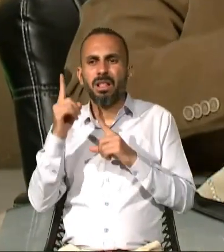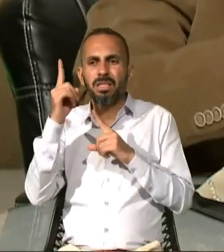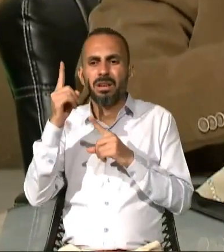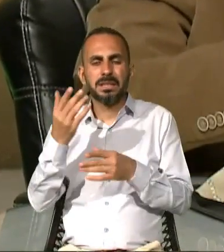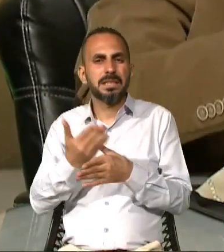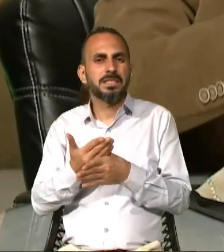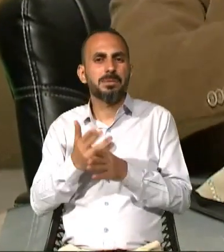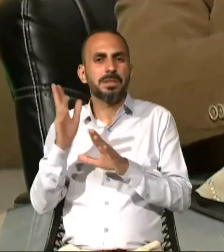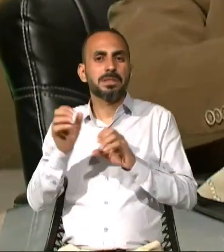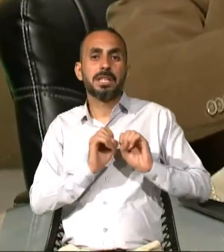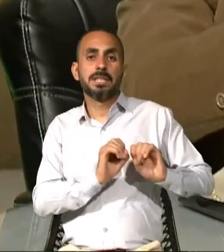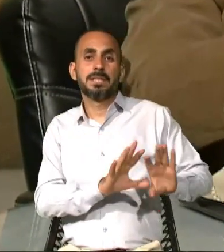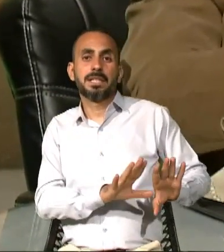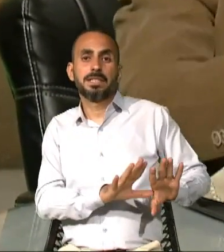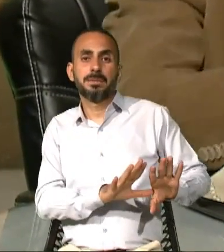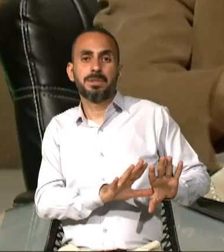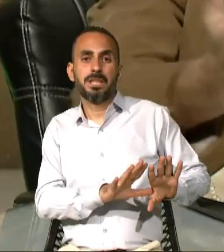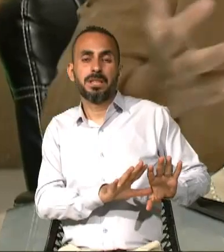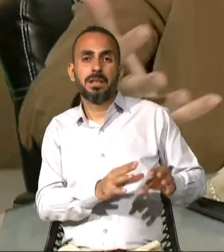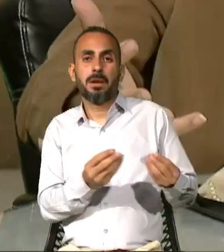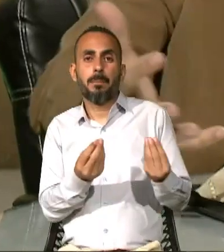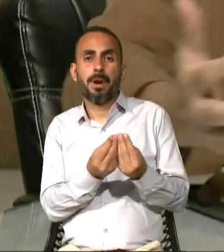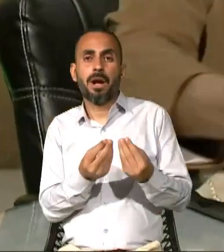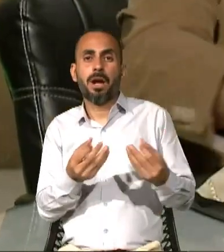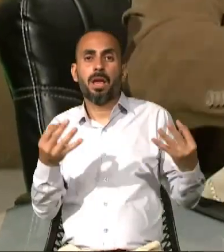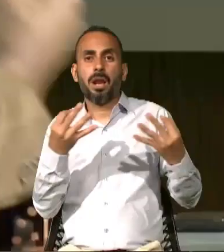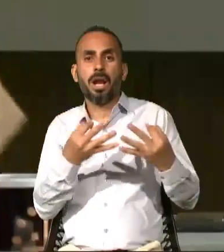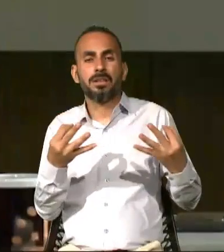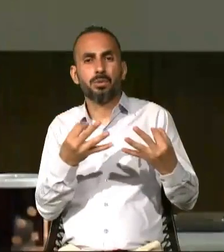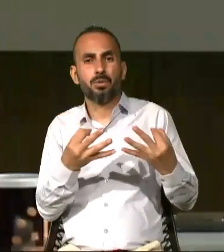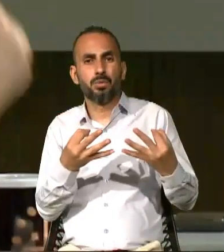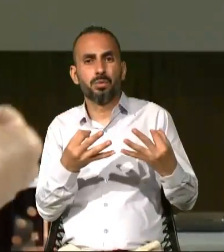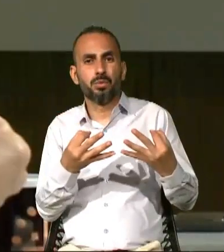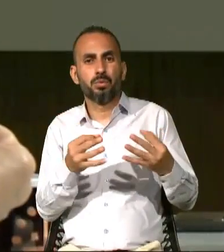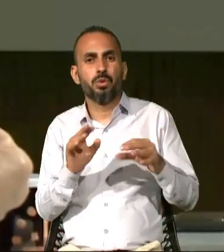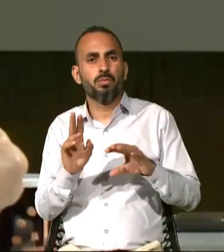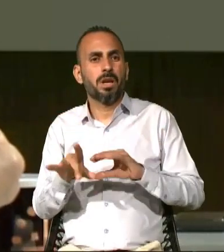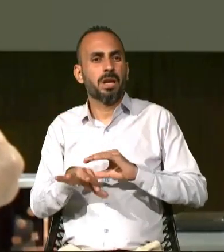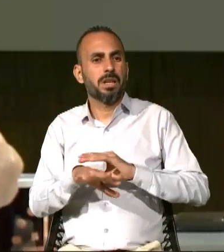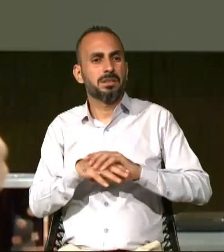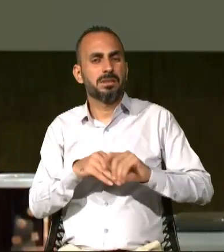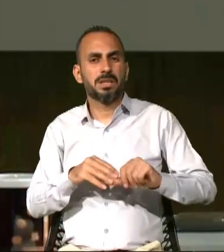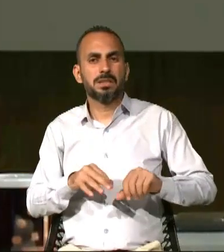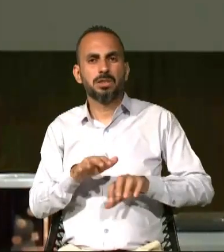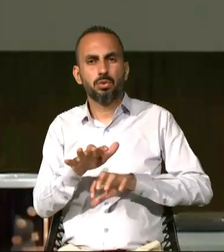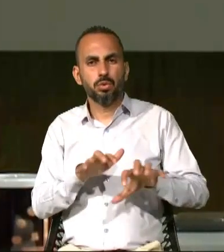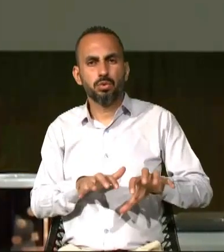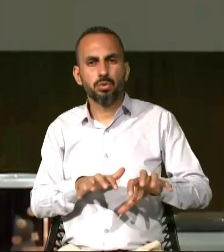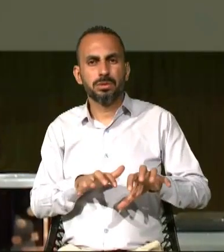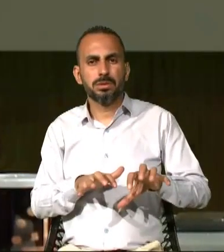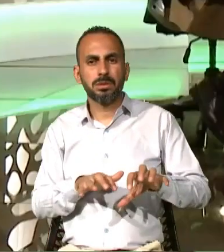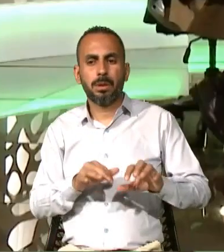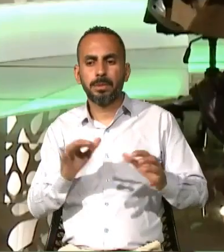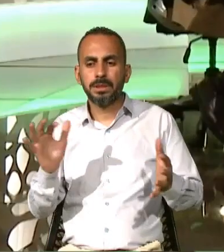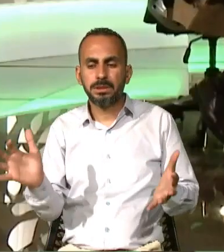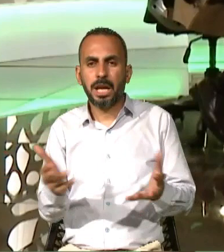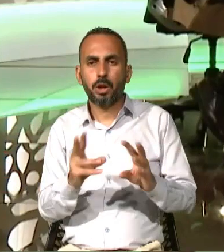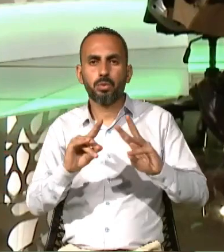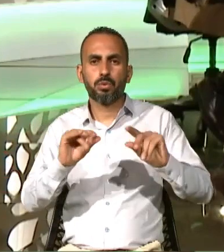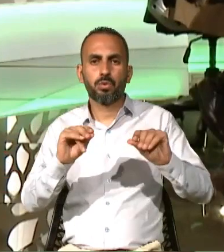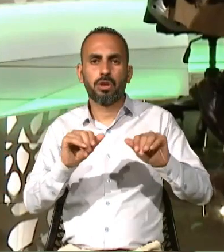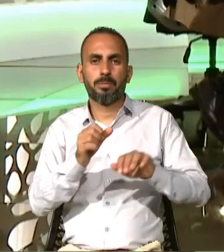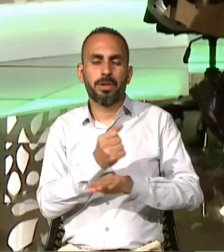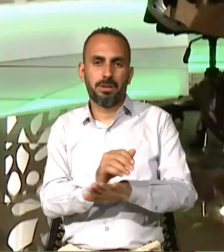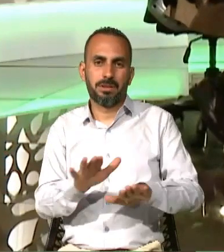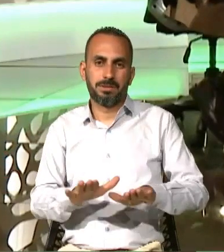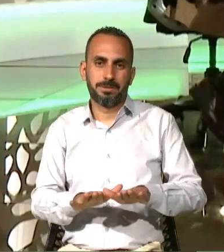زي الأسود والنمور بيكوموا تراب الأرض وياخدوه يمتلكوه؟ بس اللي نقله لما جه في أصح 2